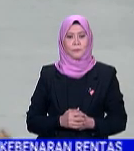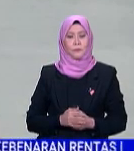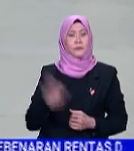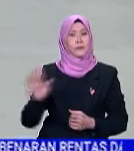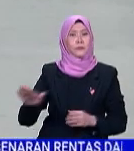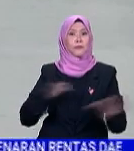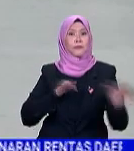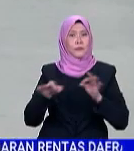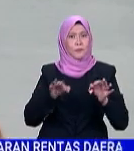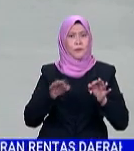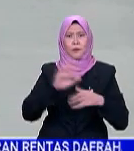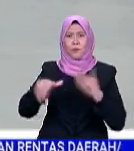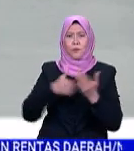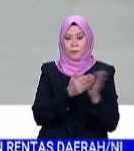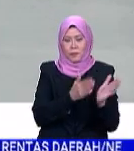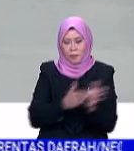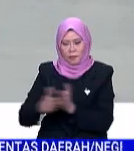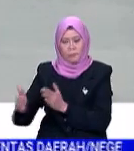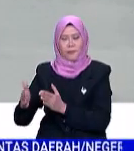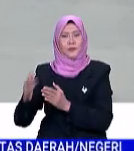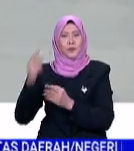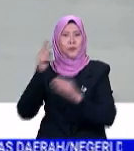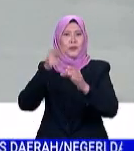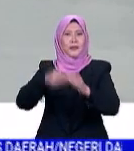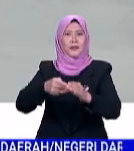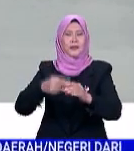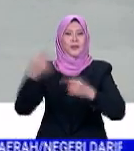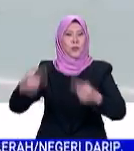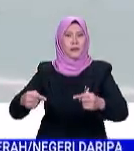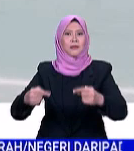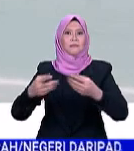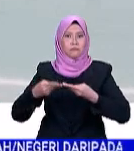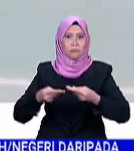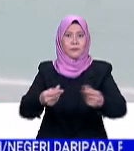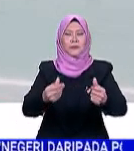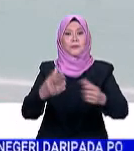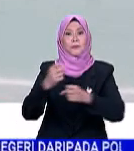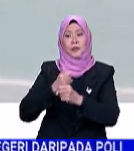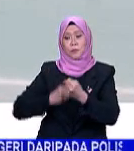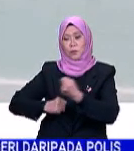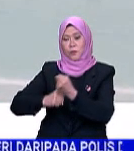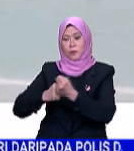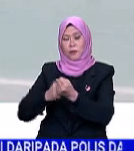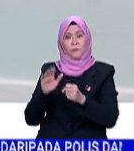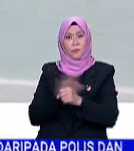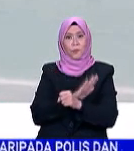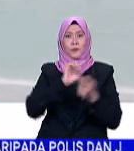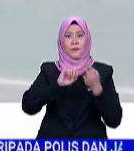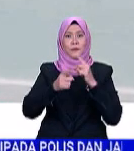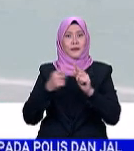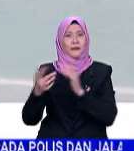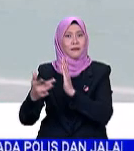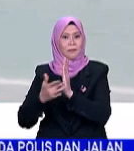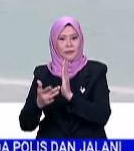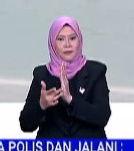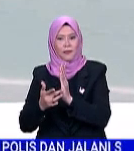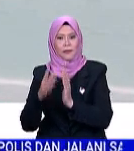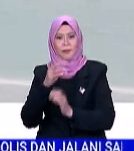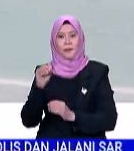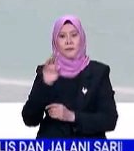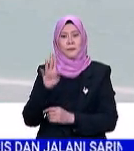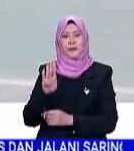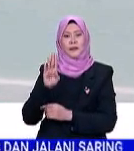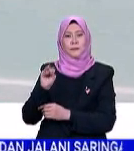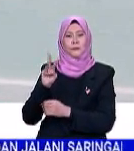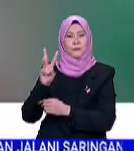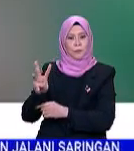Jelas beliau, segala perancangan bagi menyertai kejohanan itu berjalan lancar termasuk mendapat sokongan penuh rakan teknikal Alpha Racing serta